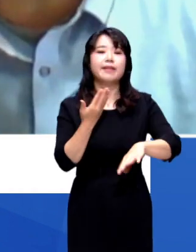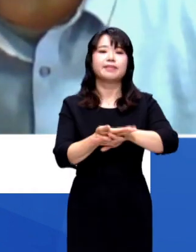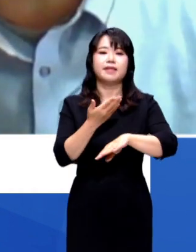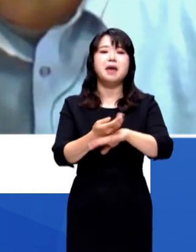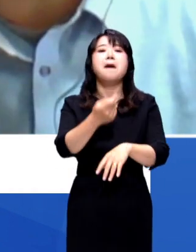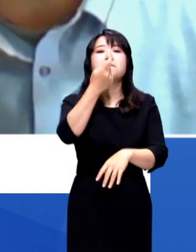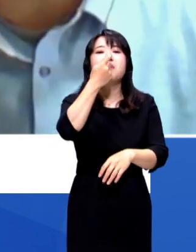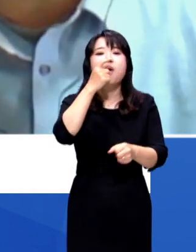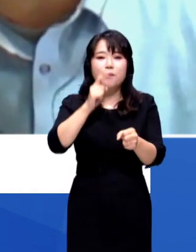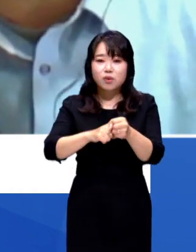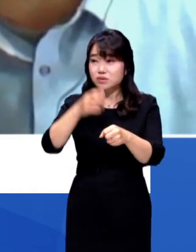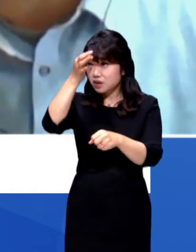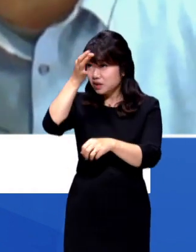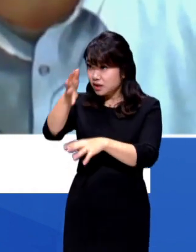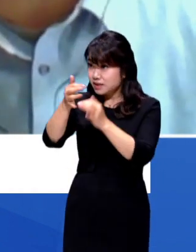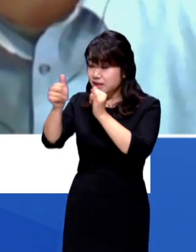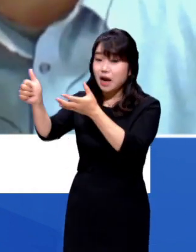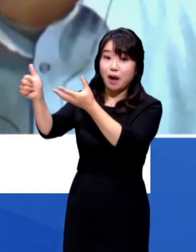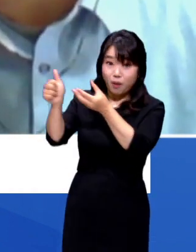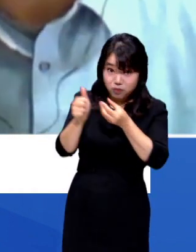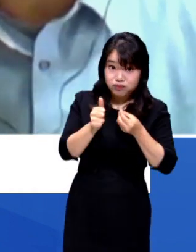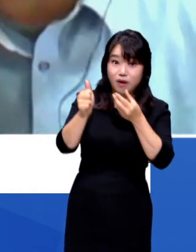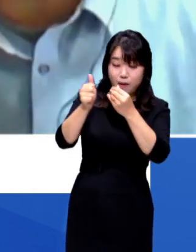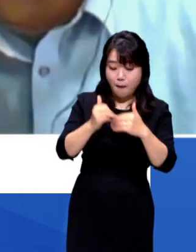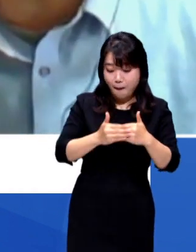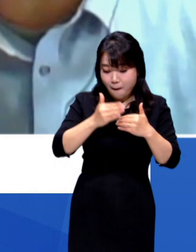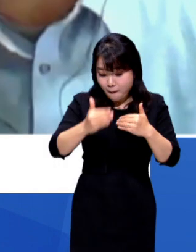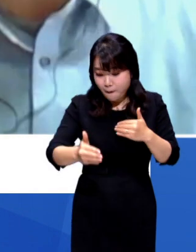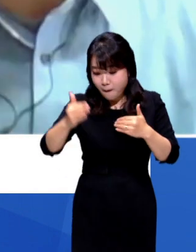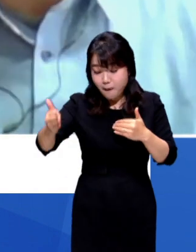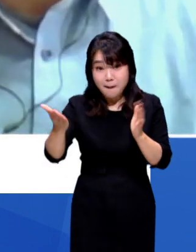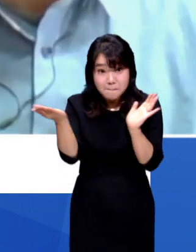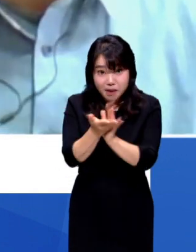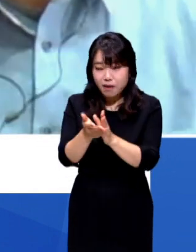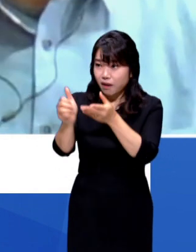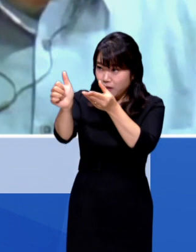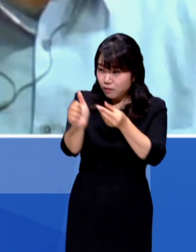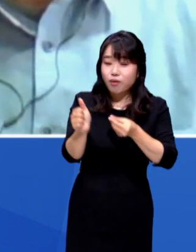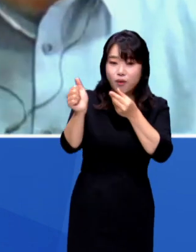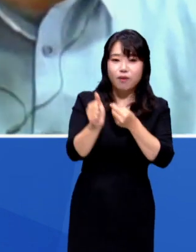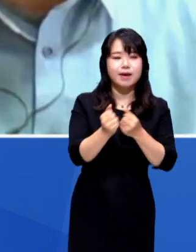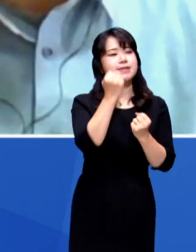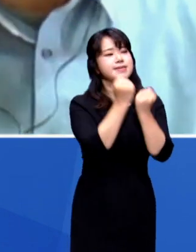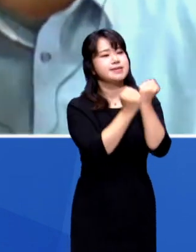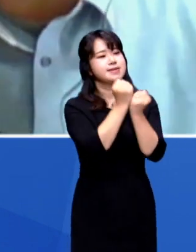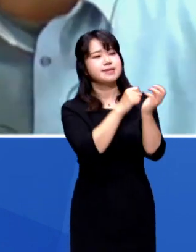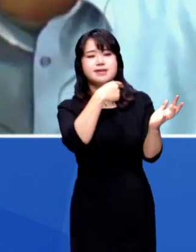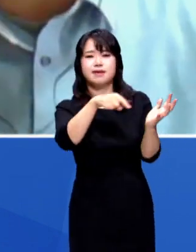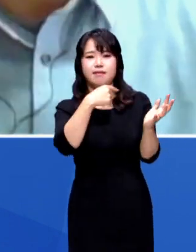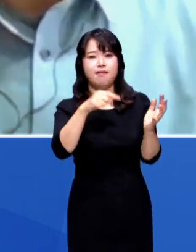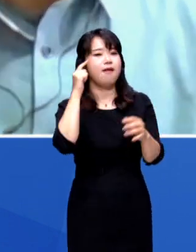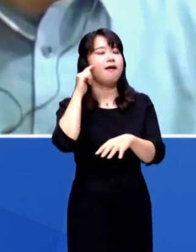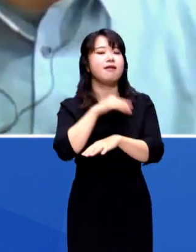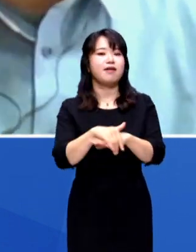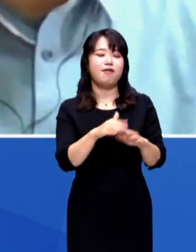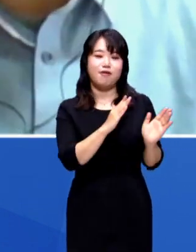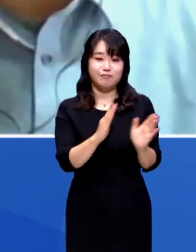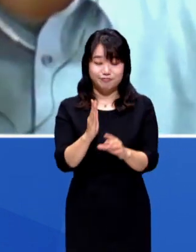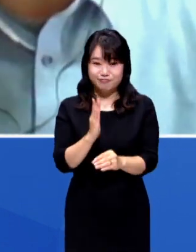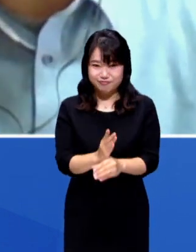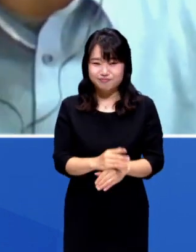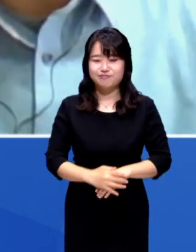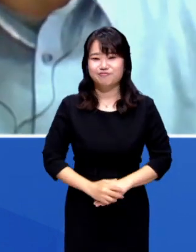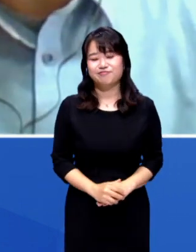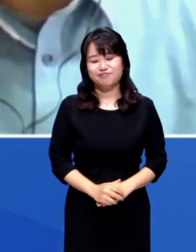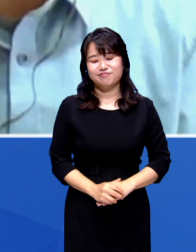형식으로 지금 전문가들을 계속 단계 단계에 전문가들을 초빙해서 세미나 형식으로 진행할 걸로 지금 그 계획을